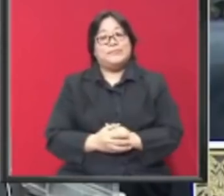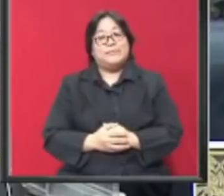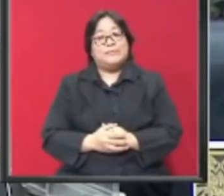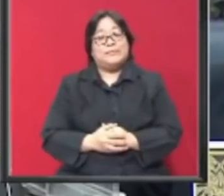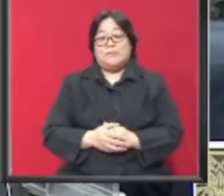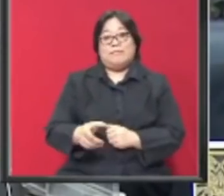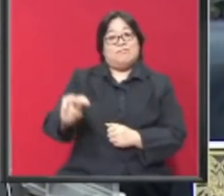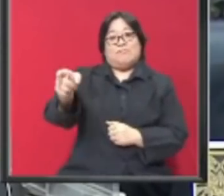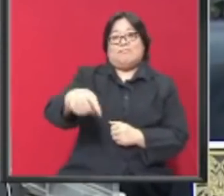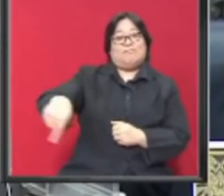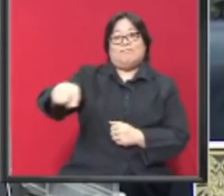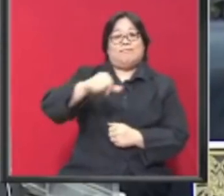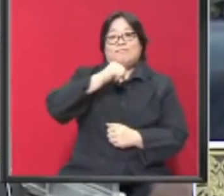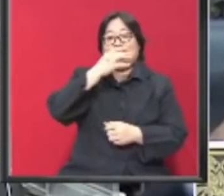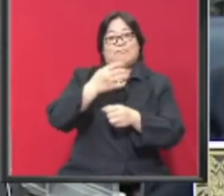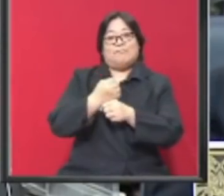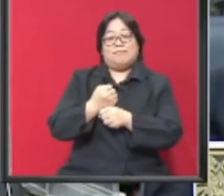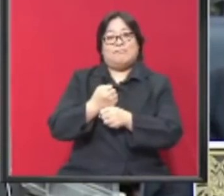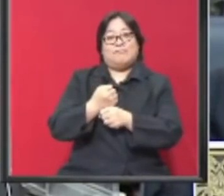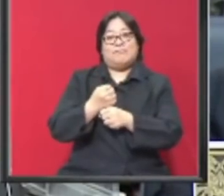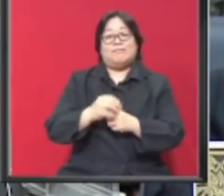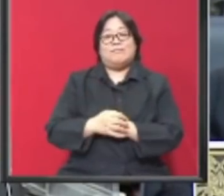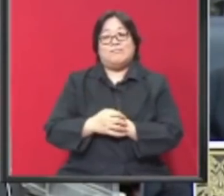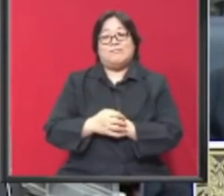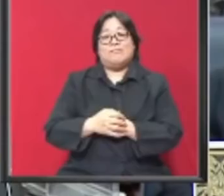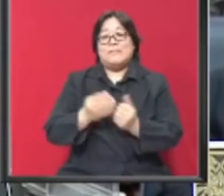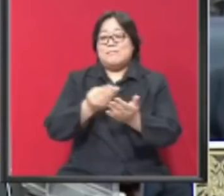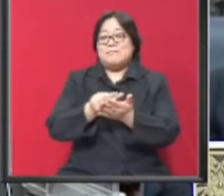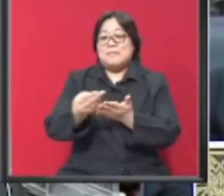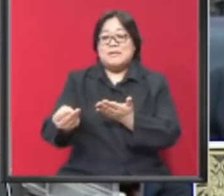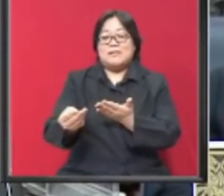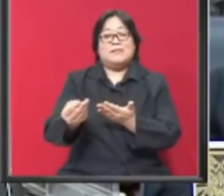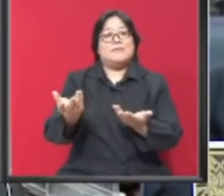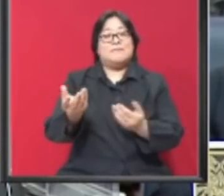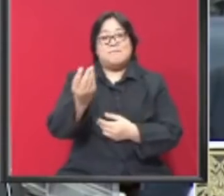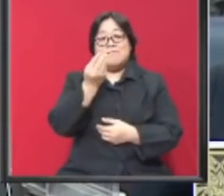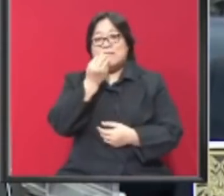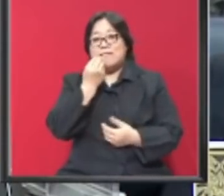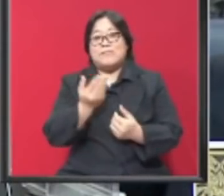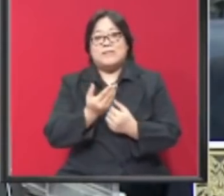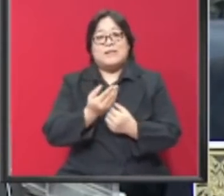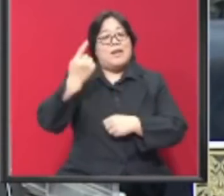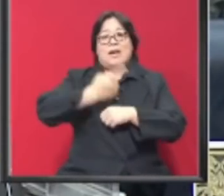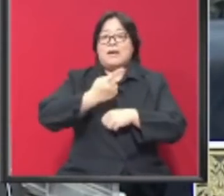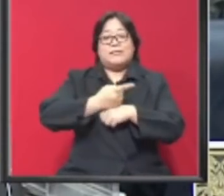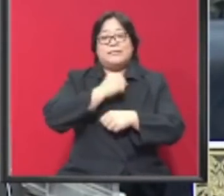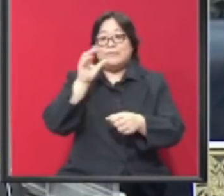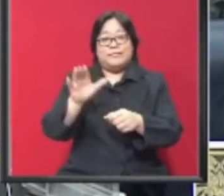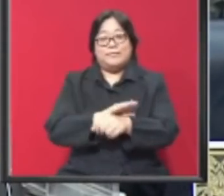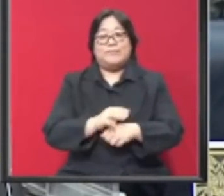like tidak pun dapat membiayai makan-makan mereka harian